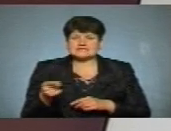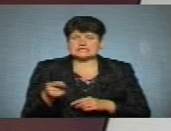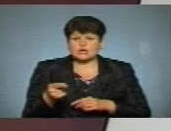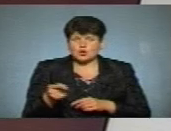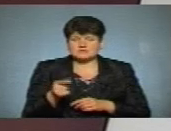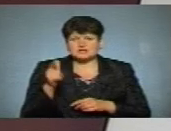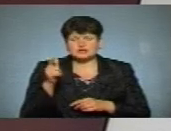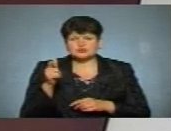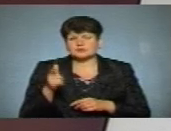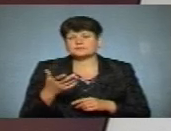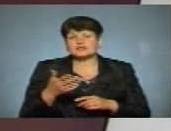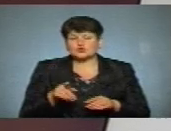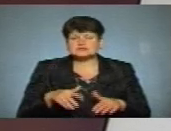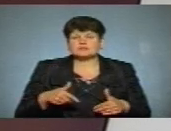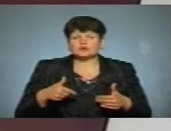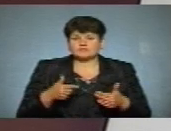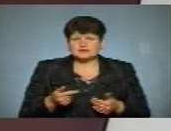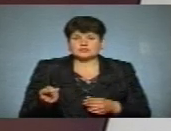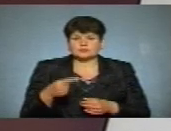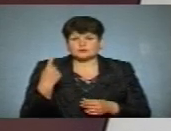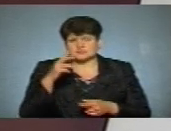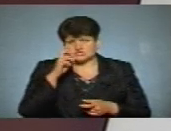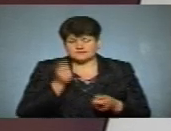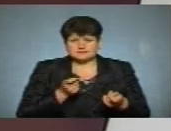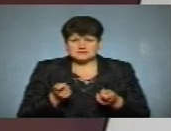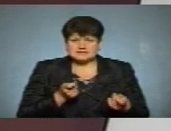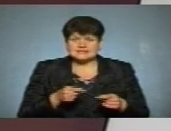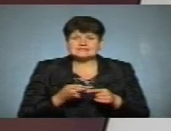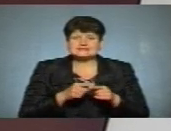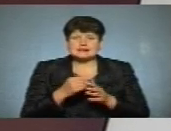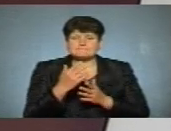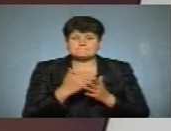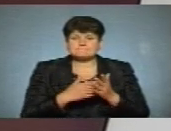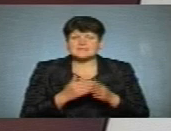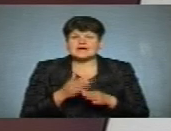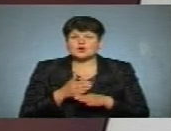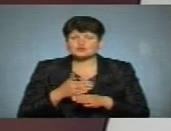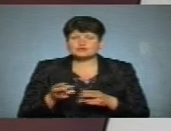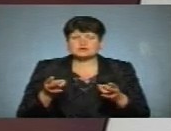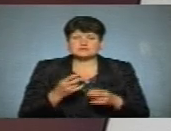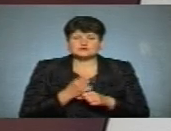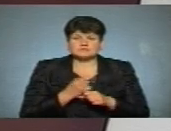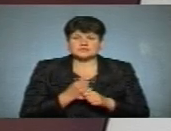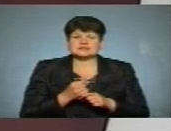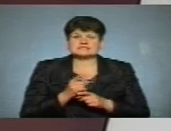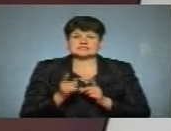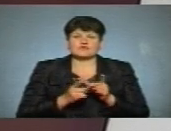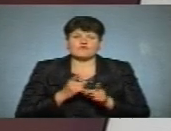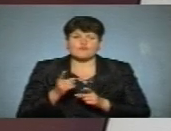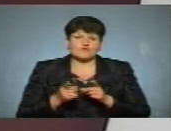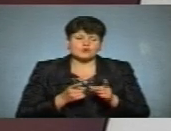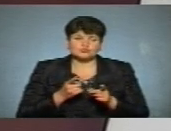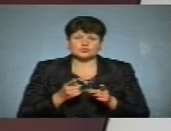та Чортківський. Його запропонувала Тернопільська облдержадміністрація. Такий перерозподіл мають зробити відповідно до реформи